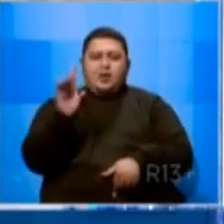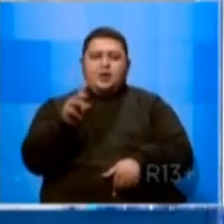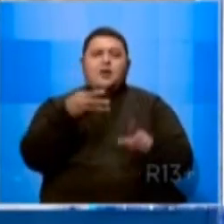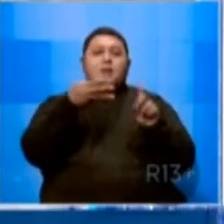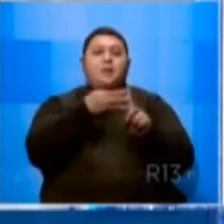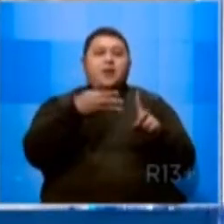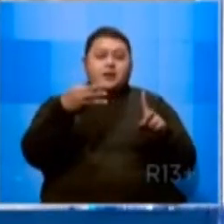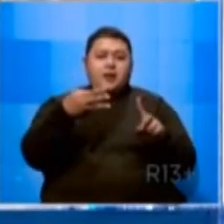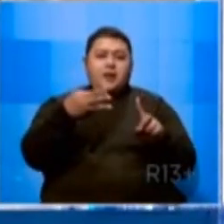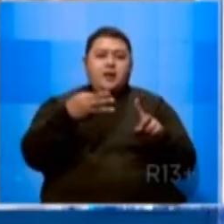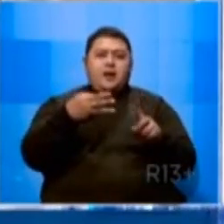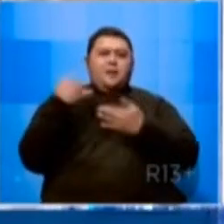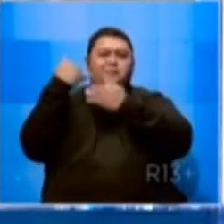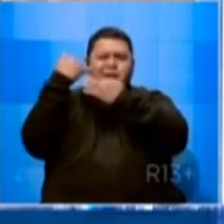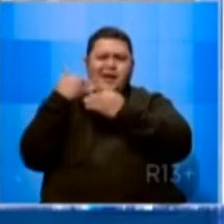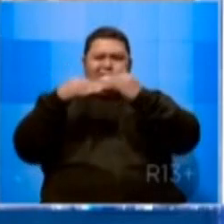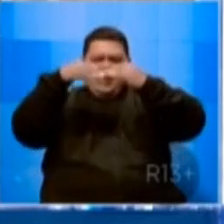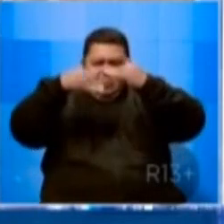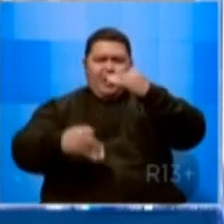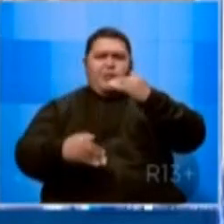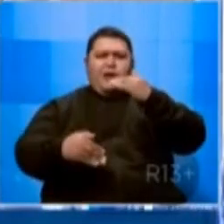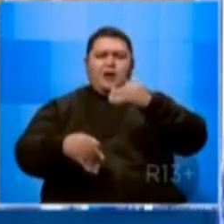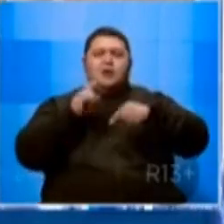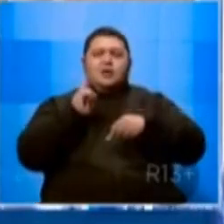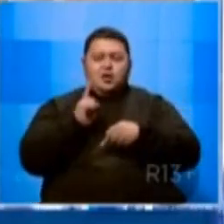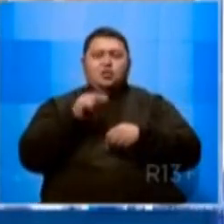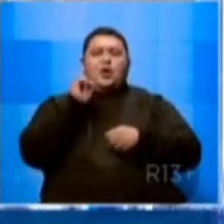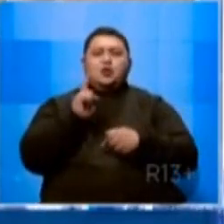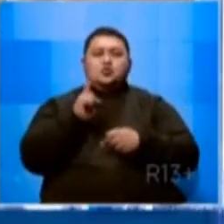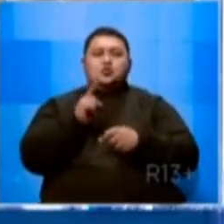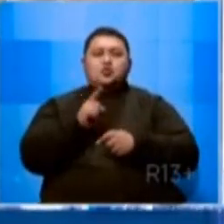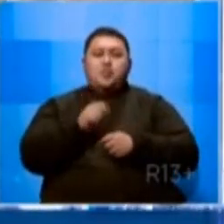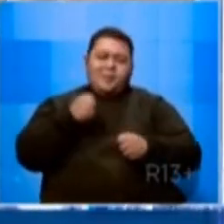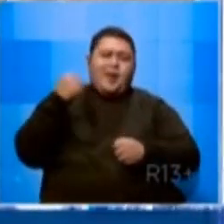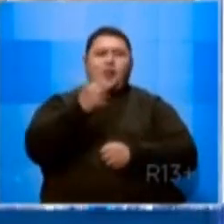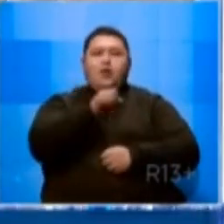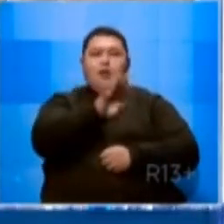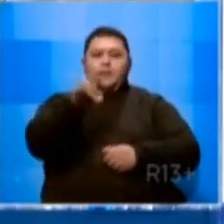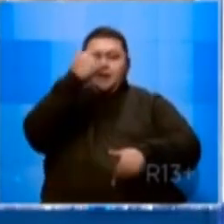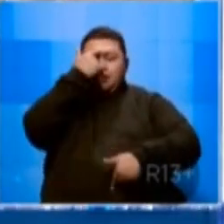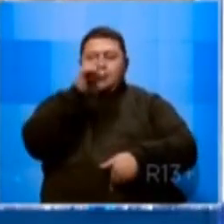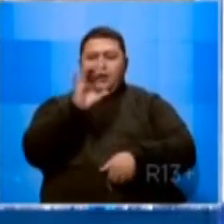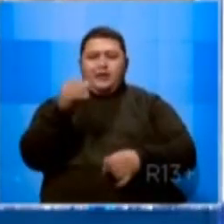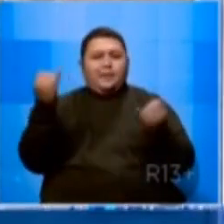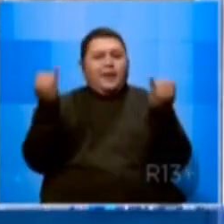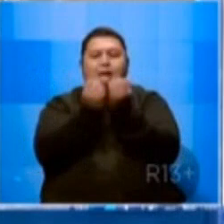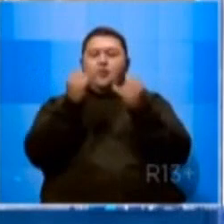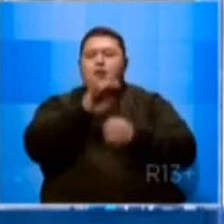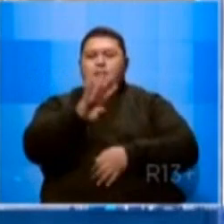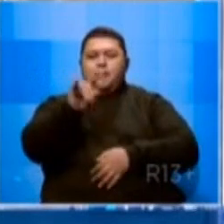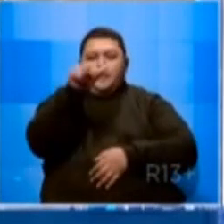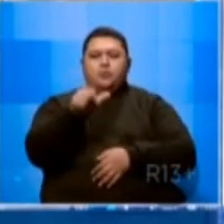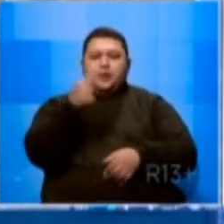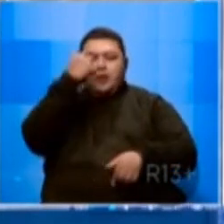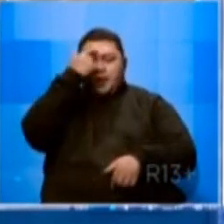berada di pangkat di bawah dia harus melawan 4 terdakwah lainnya melawan atasannya seorang jenderal